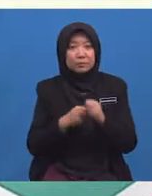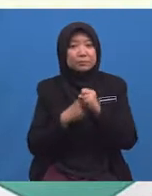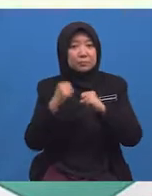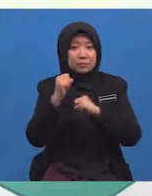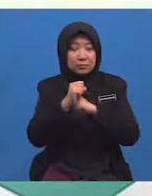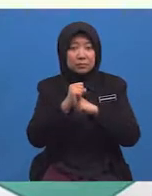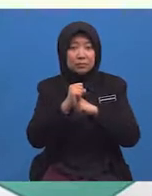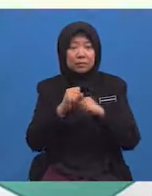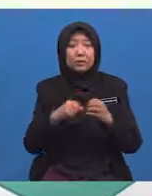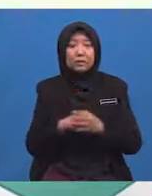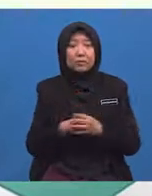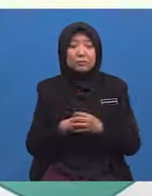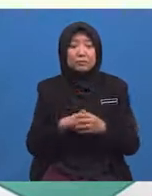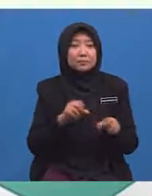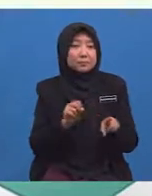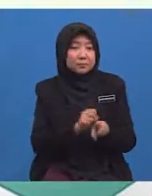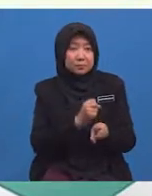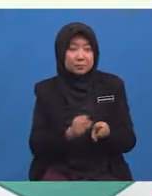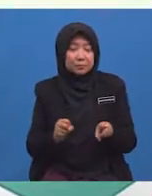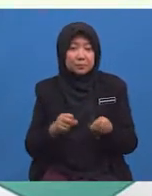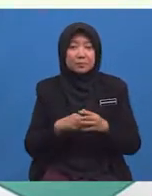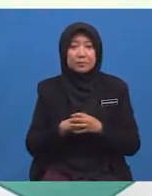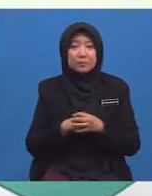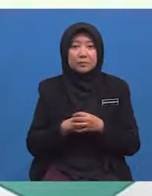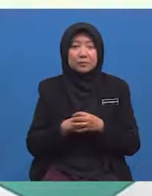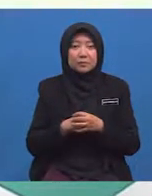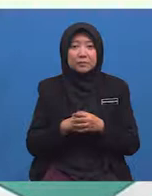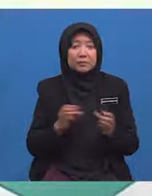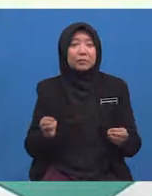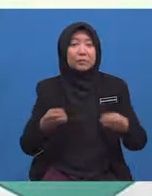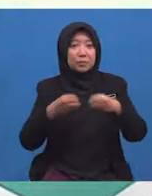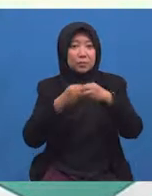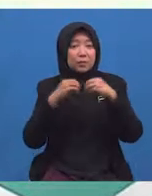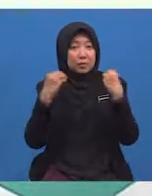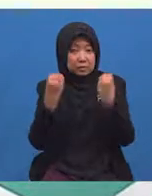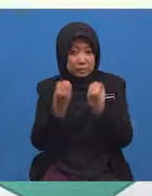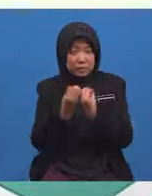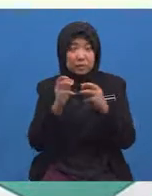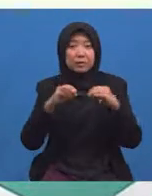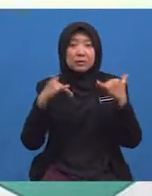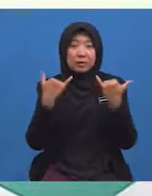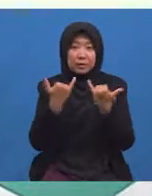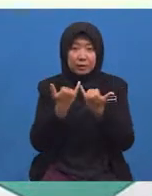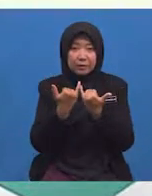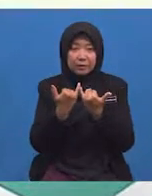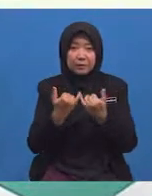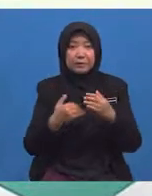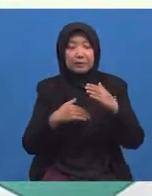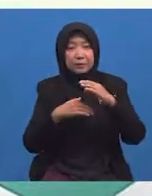Struktur sosial pula merujuk kepada sifat organisasi masyarakat yang terbina